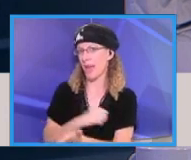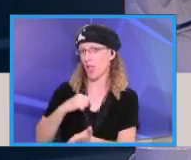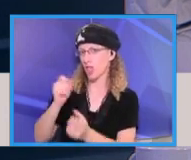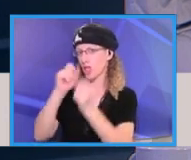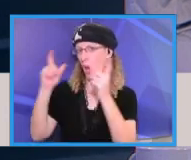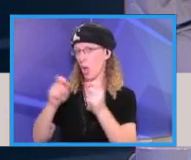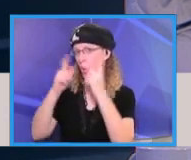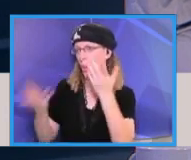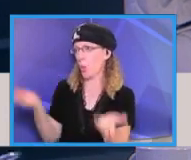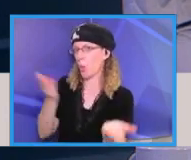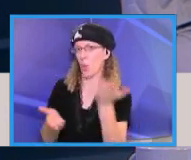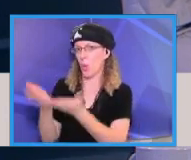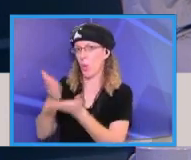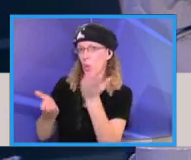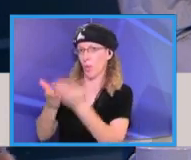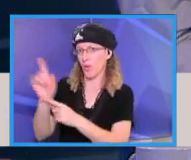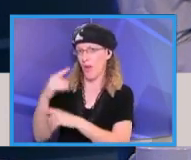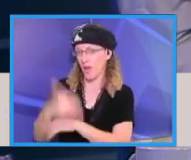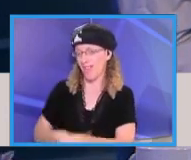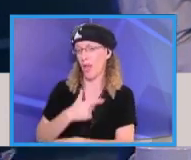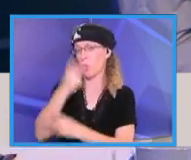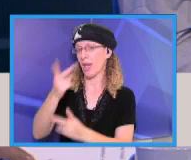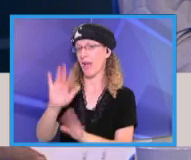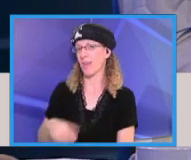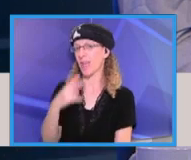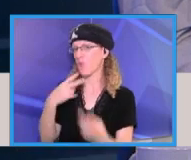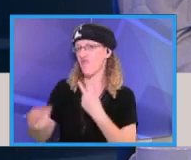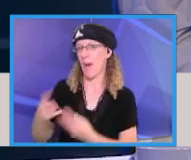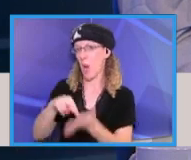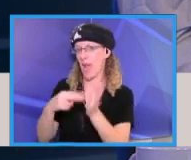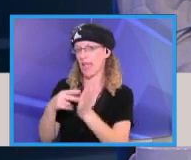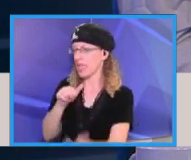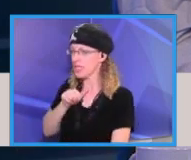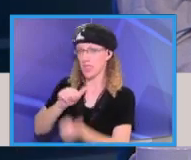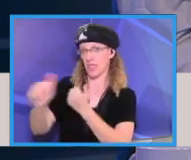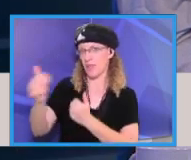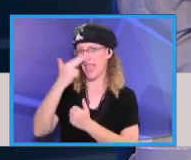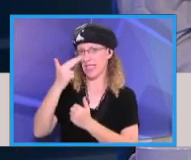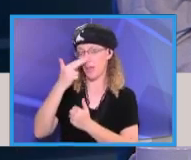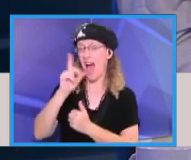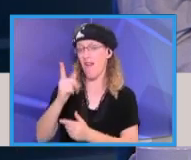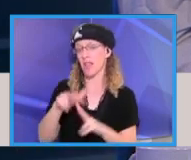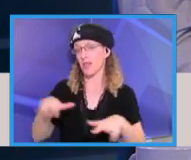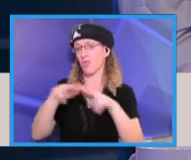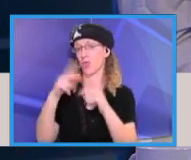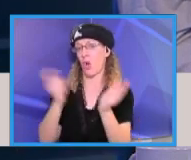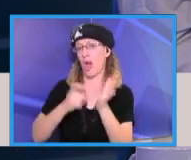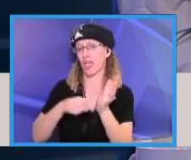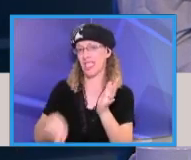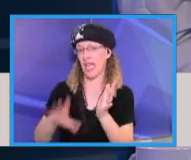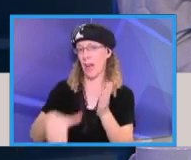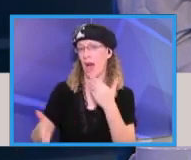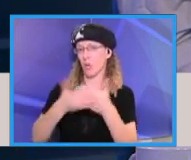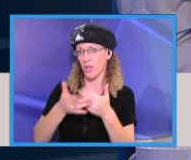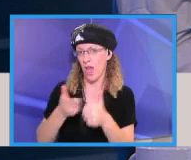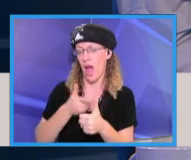שהתעוררו לאחרונה, ואנחנו רואים גם את תגובת הנגד הפוליטית בניסיון לדרוס אותם, אבל העובדה היא שהציבור דורש את זה, הוא דורש את זה בתחום החתונות,